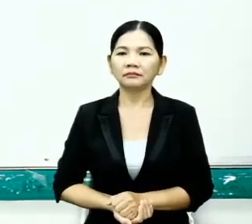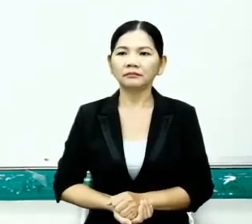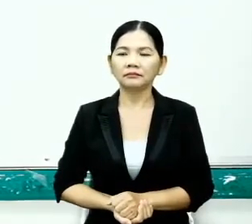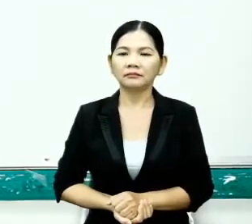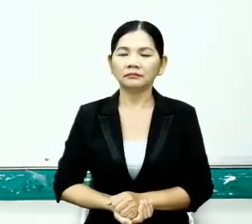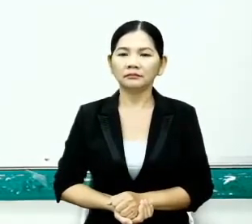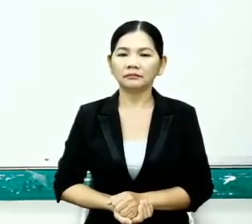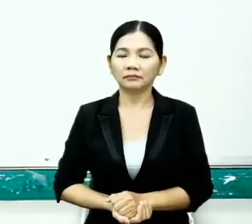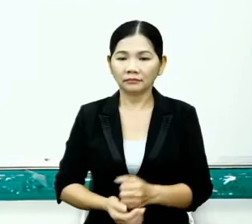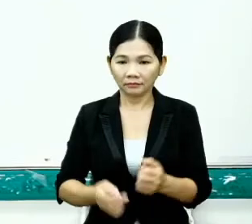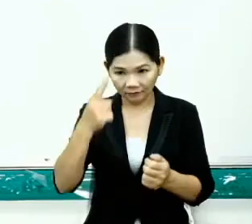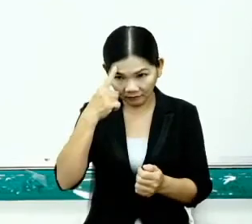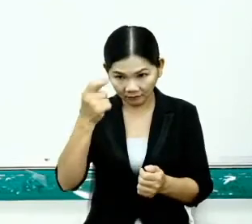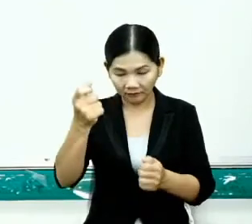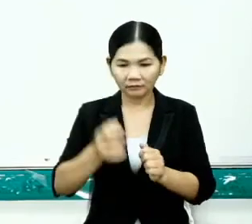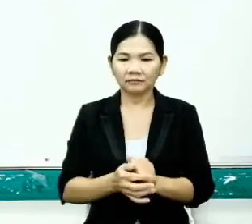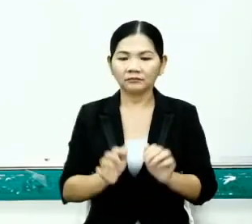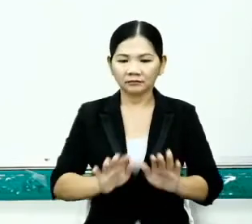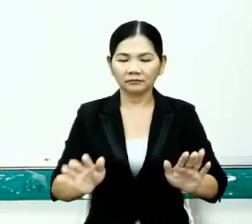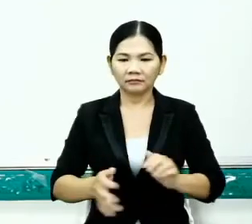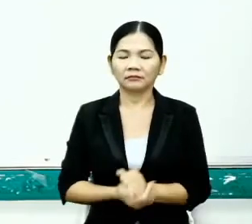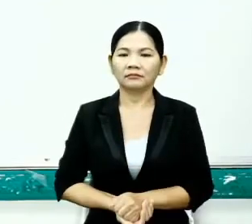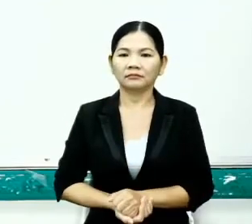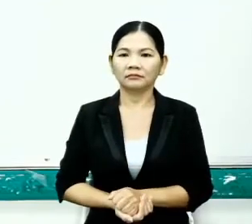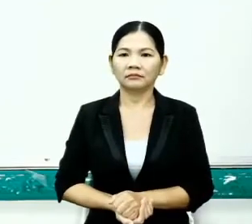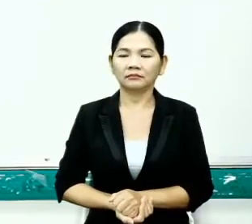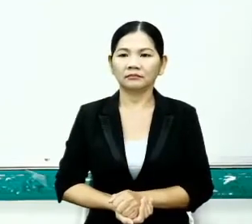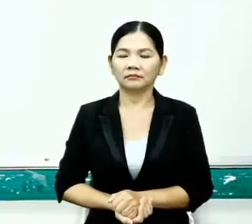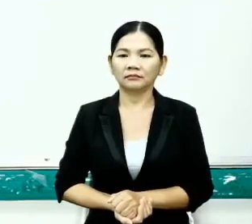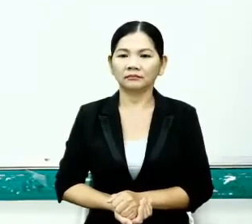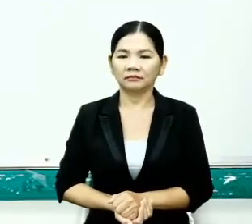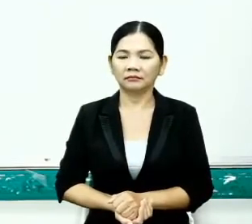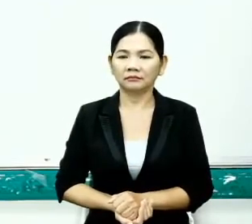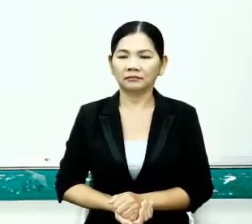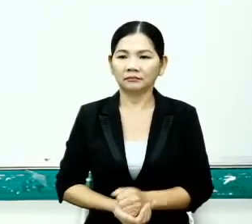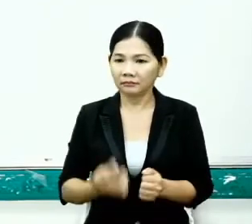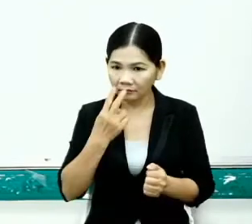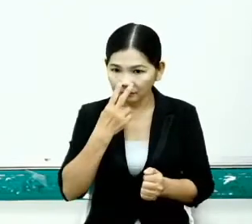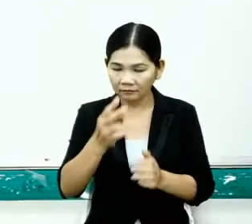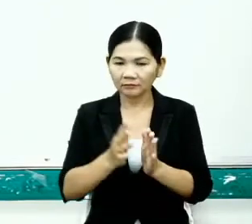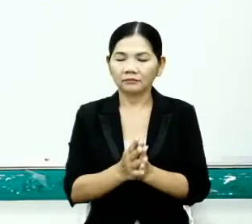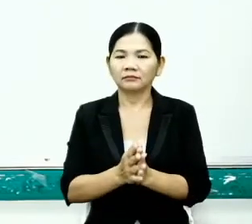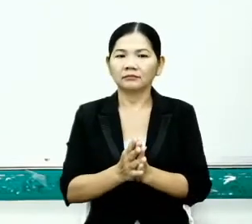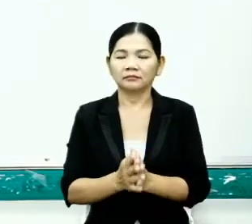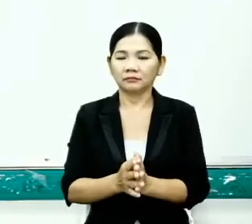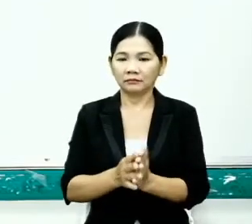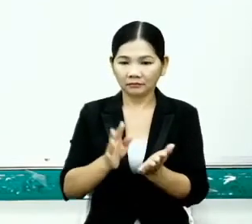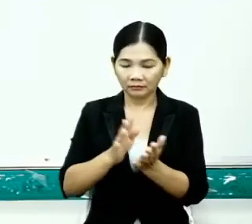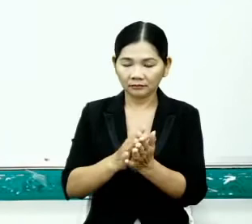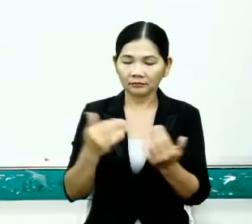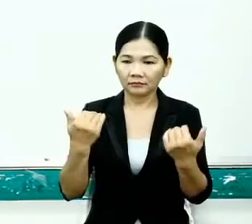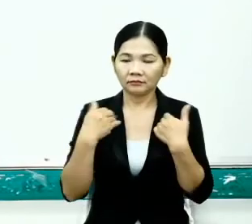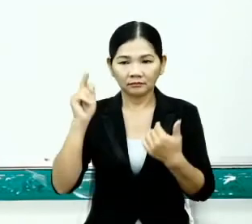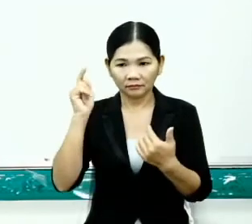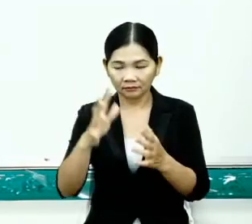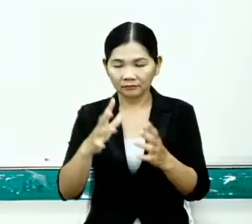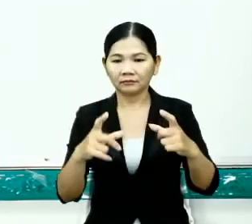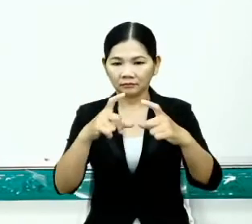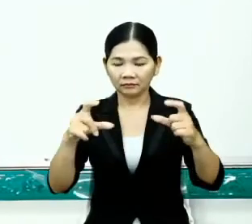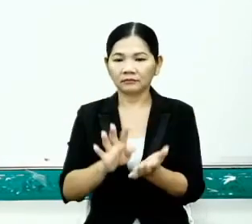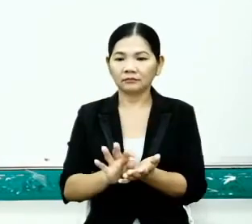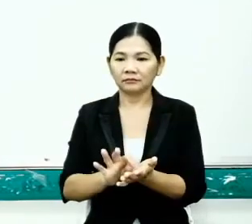ចាឆ្លាតមែនតើកូនកូនរបស់អ្នកគ្រូចាអញ្ចឹងកូនកូនបានឃើញបានអក្សររូបភាពចាអក្សរច